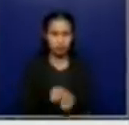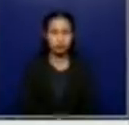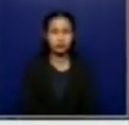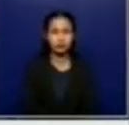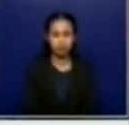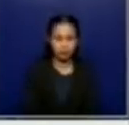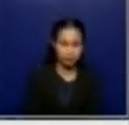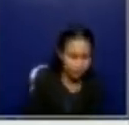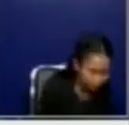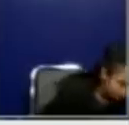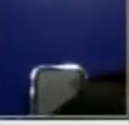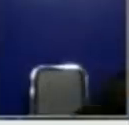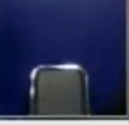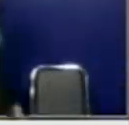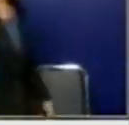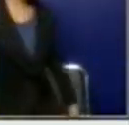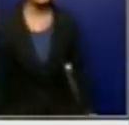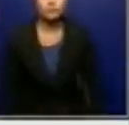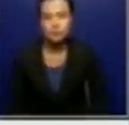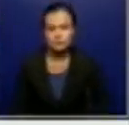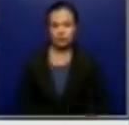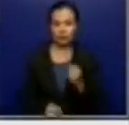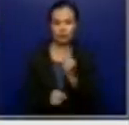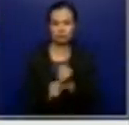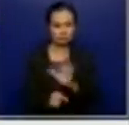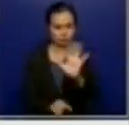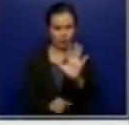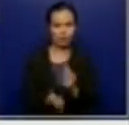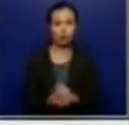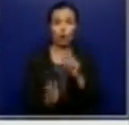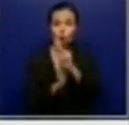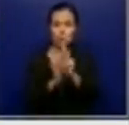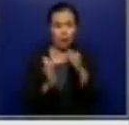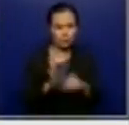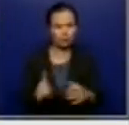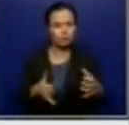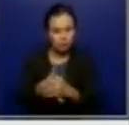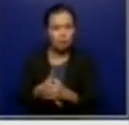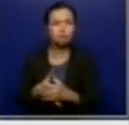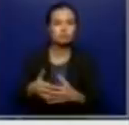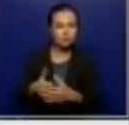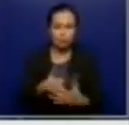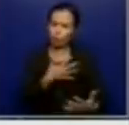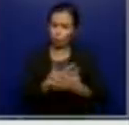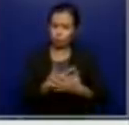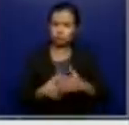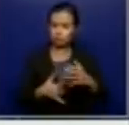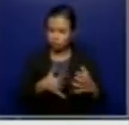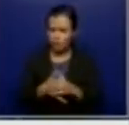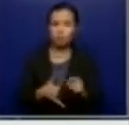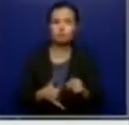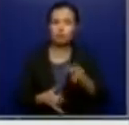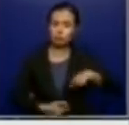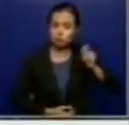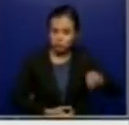าอย่าได้ทำนะท่านประธานครับถ้าเขาทำผิดกฎหมายคุณจับเขาดิจับไปติดคุกเลยขึ้นศา